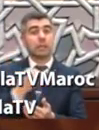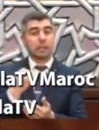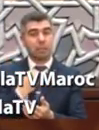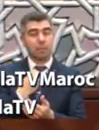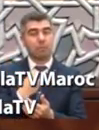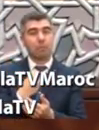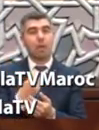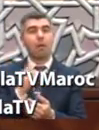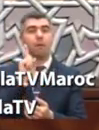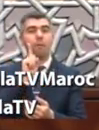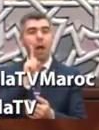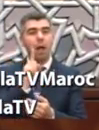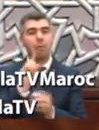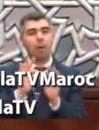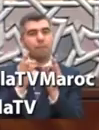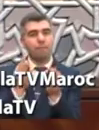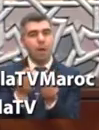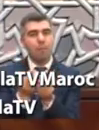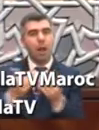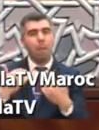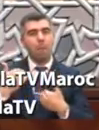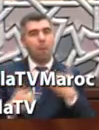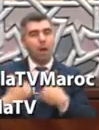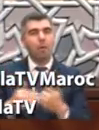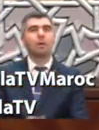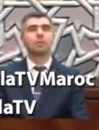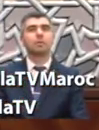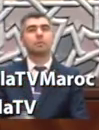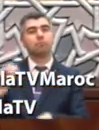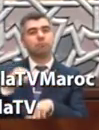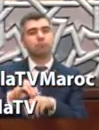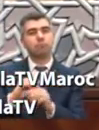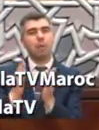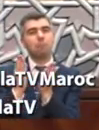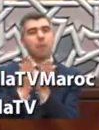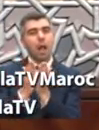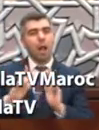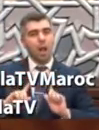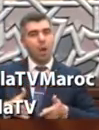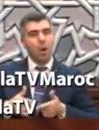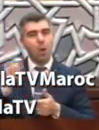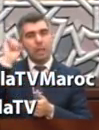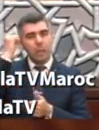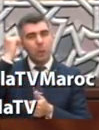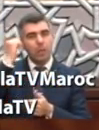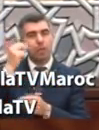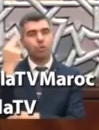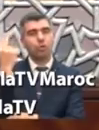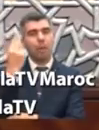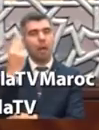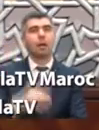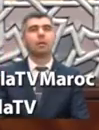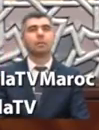الأسرة والتضامن والمساواة والتنمية الاجتماعية، التربية الوطنية والتكوين المهني والتعليم العالي والبحث